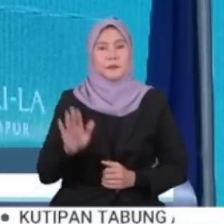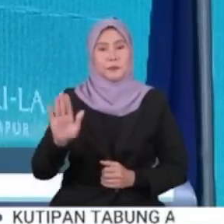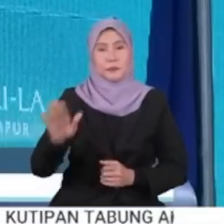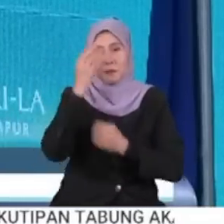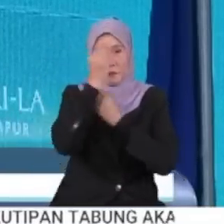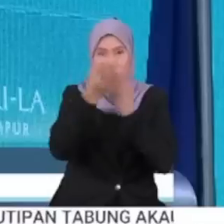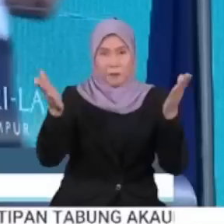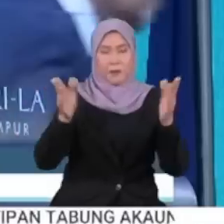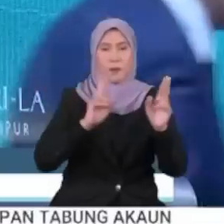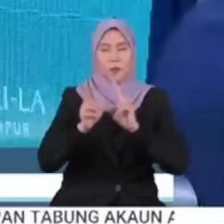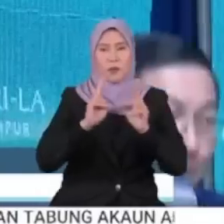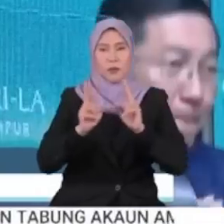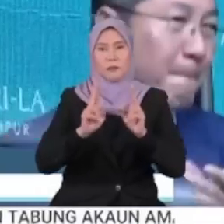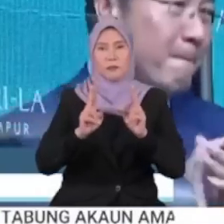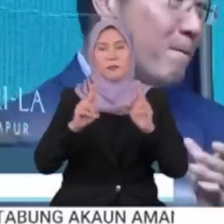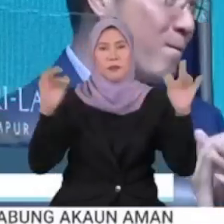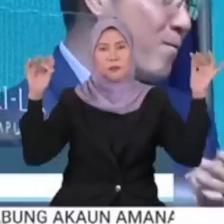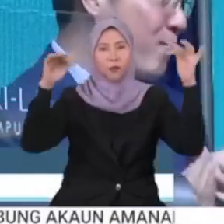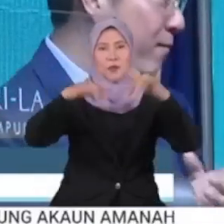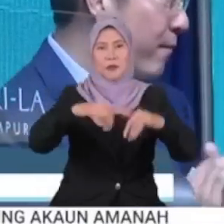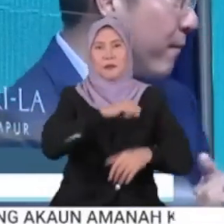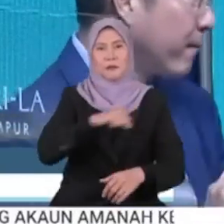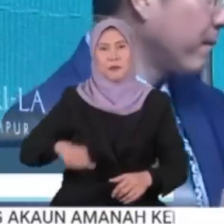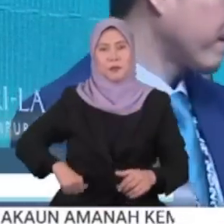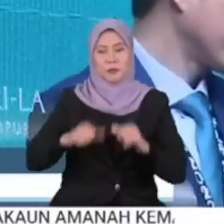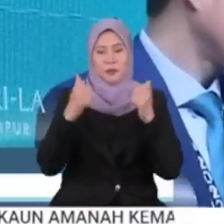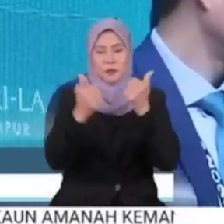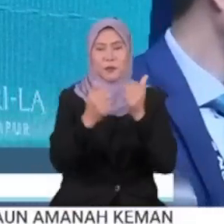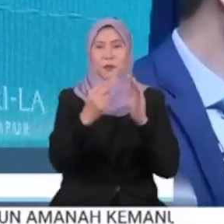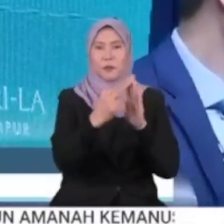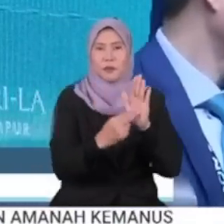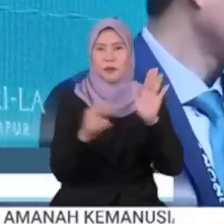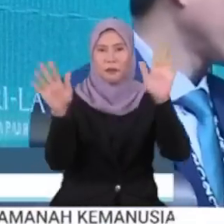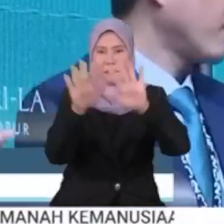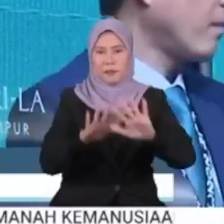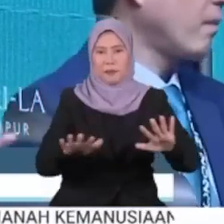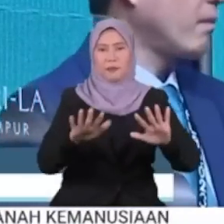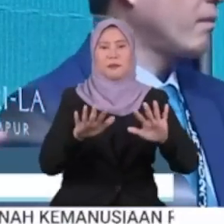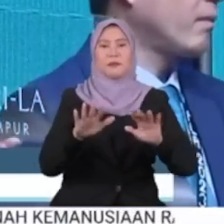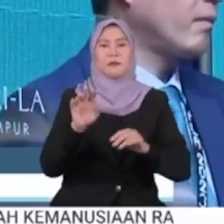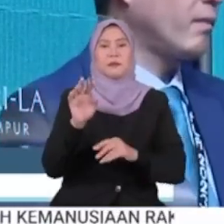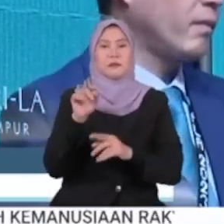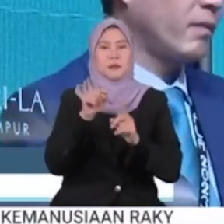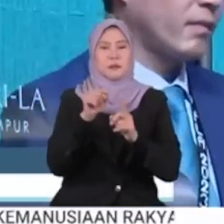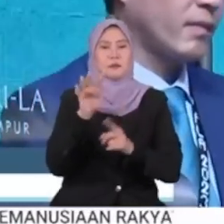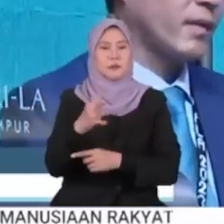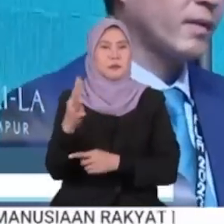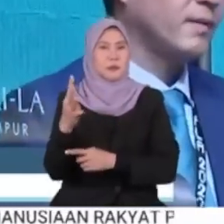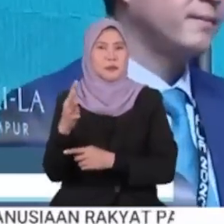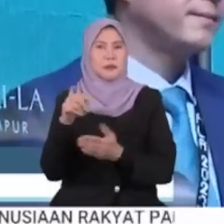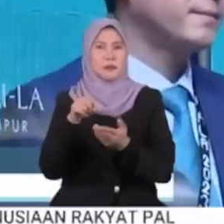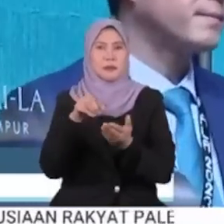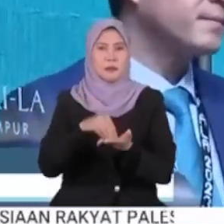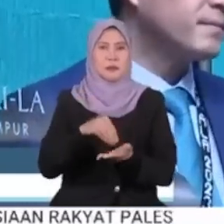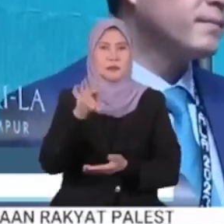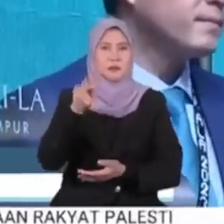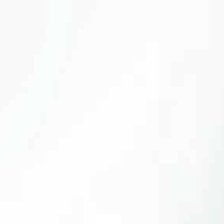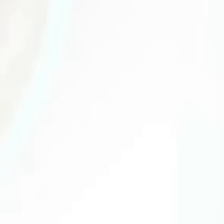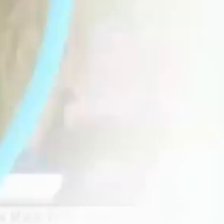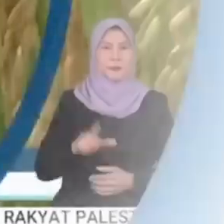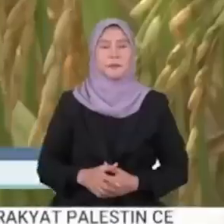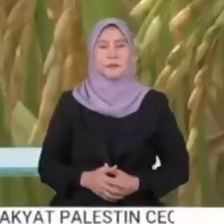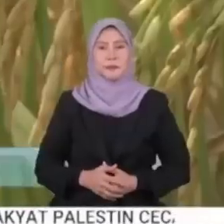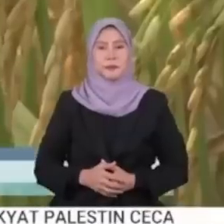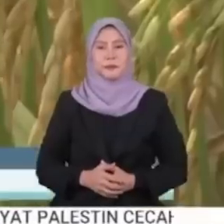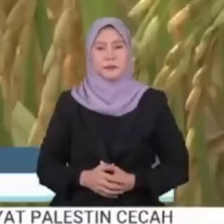Beliau menyatakan itu menerusi ucap tama pada Perhimpunan Agung Persatuan Undang-Undang ASEAN ALA ke-14 2023 di Ibu Negara.